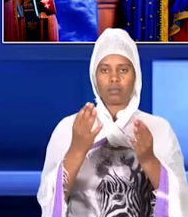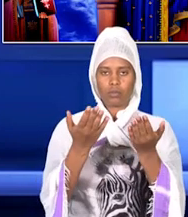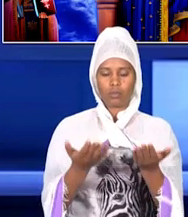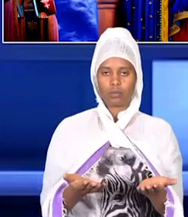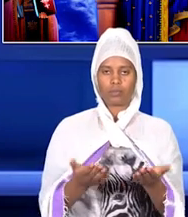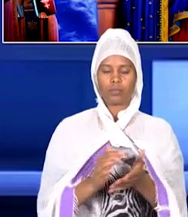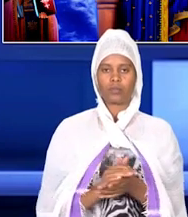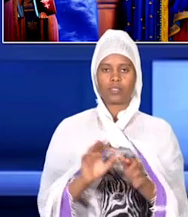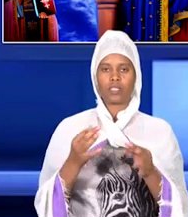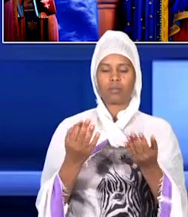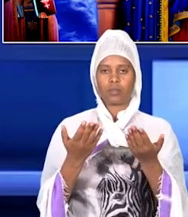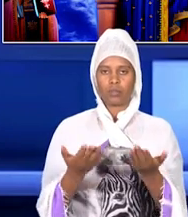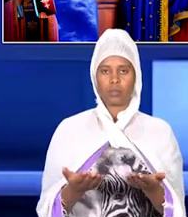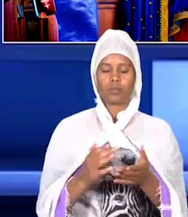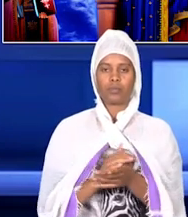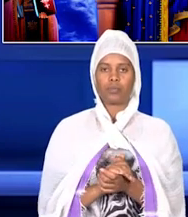ቅዱሳን